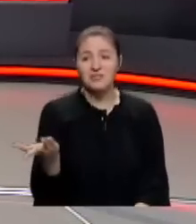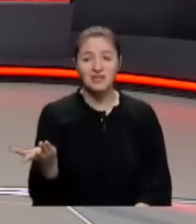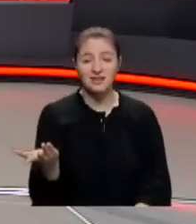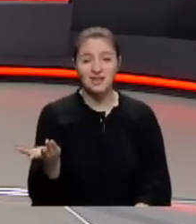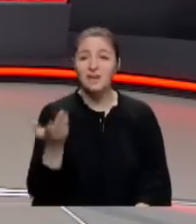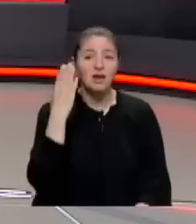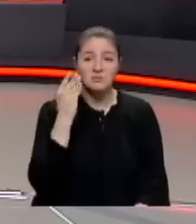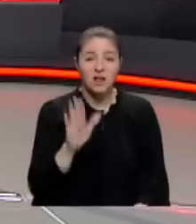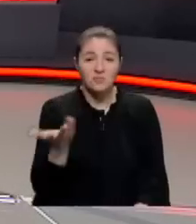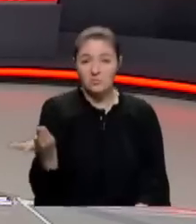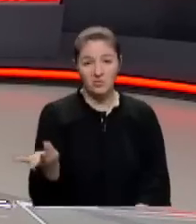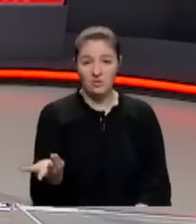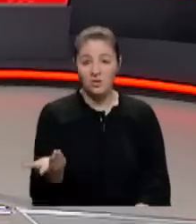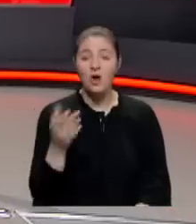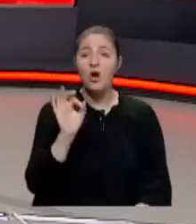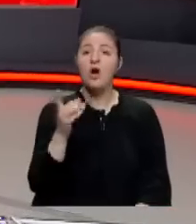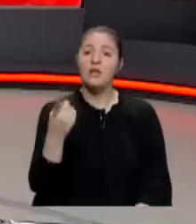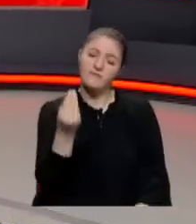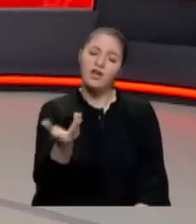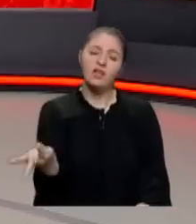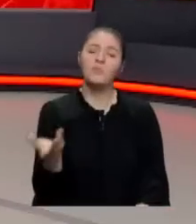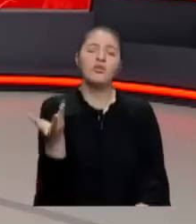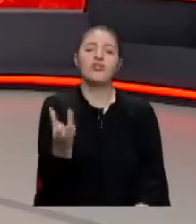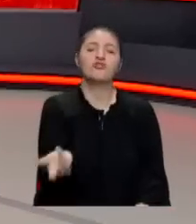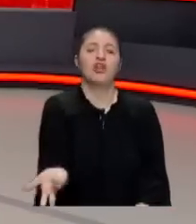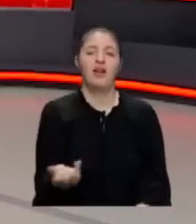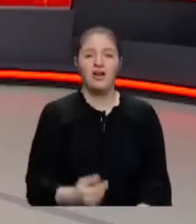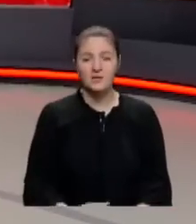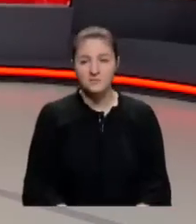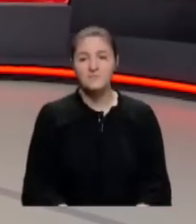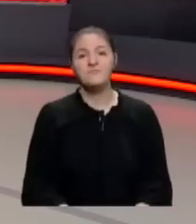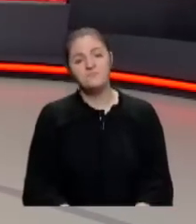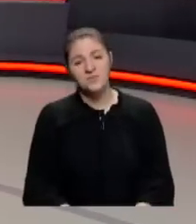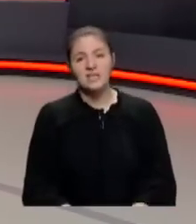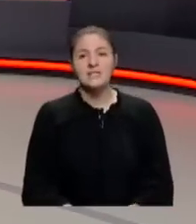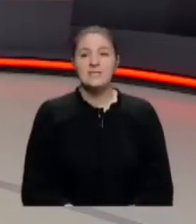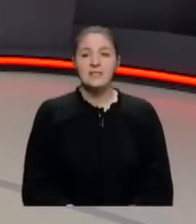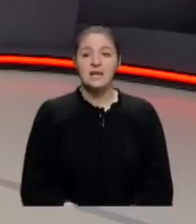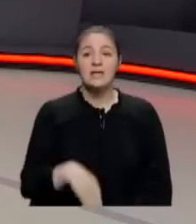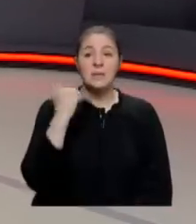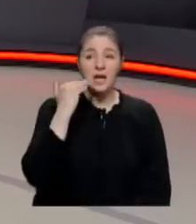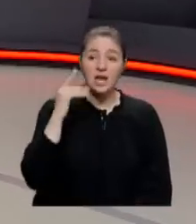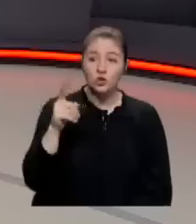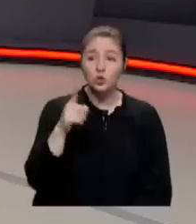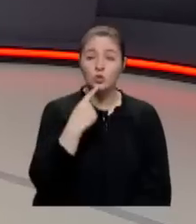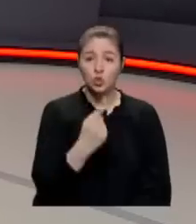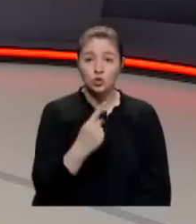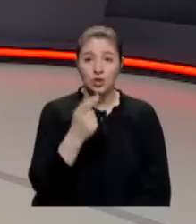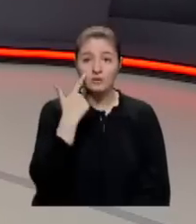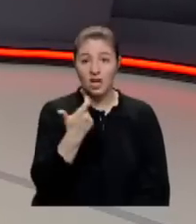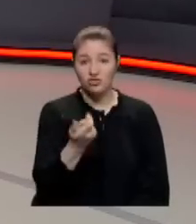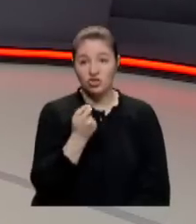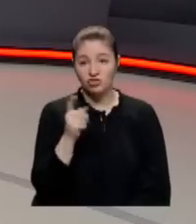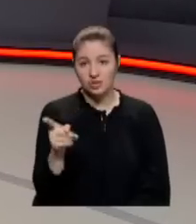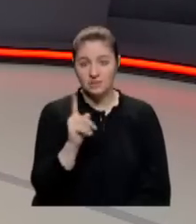bir anlamı kalmıyor öyle öyle verilir tabi ne olacak Meral akşener'in şu sözü dikkat